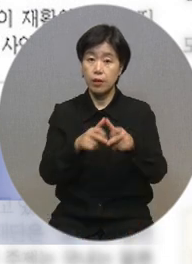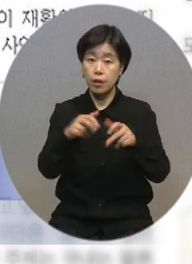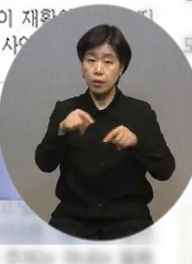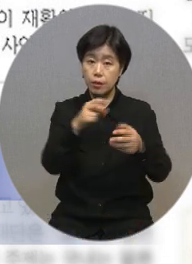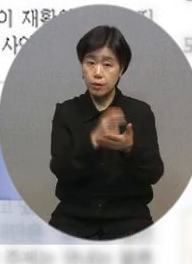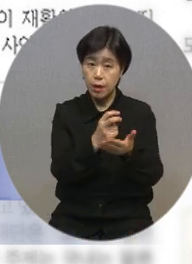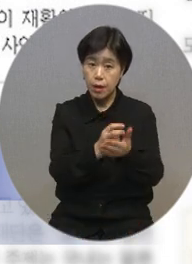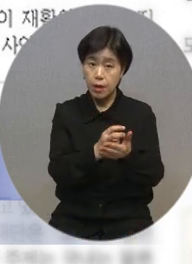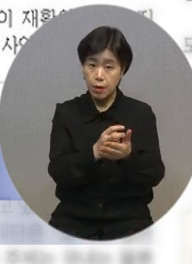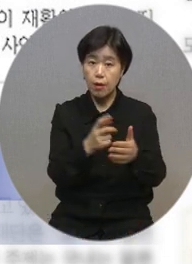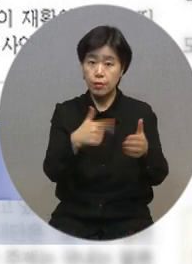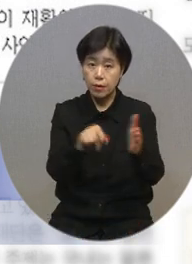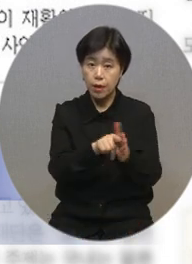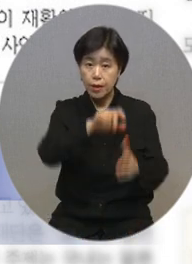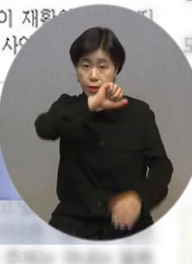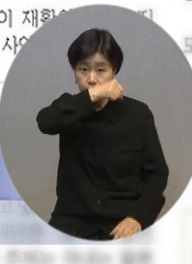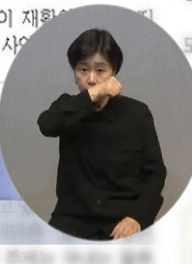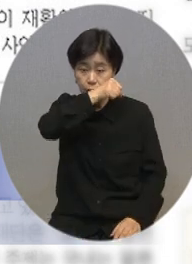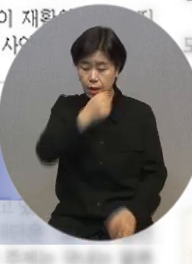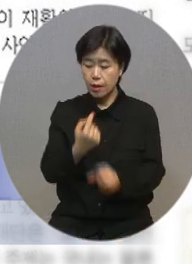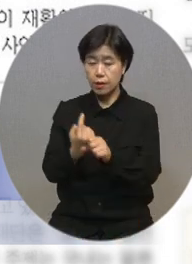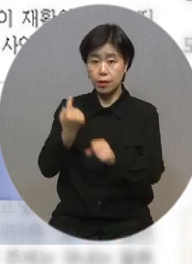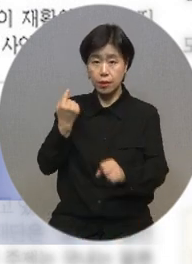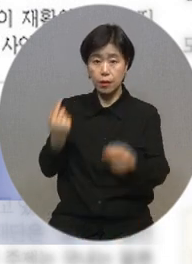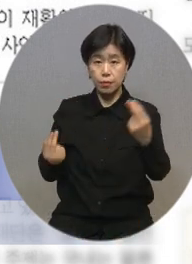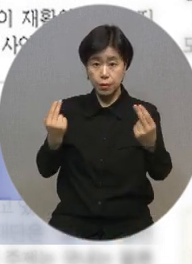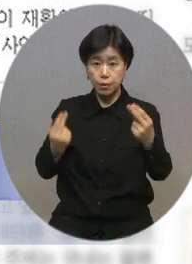예산은 지난해 대비 약 10%